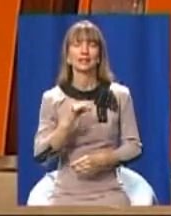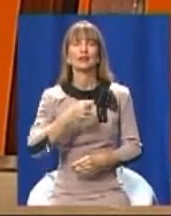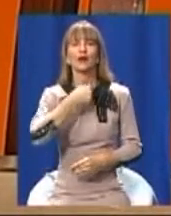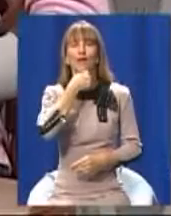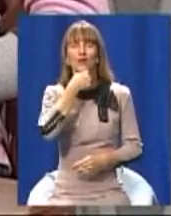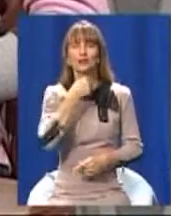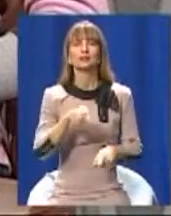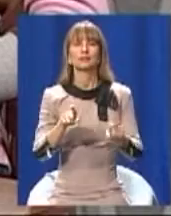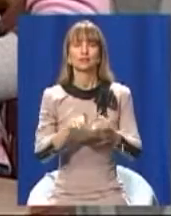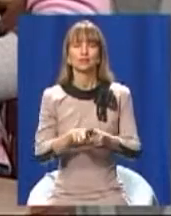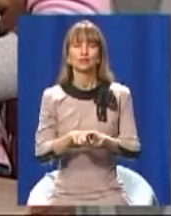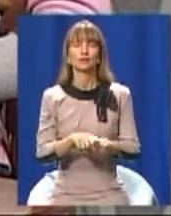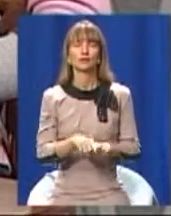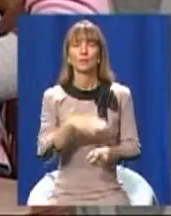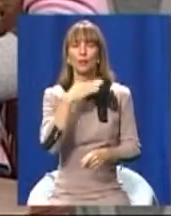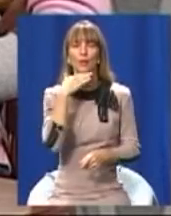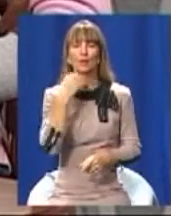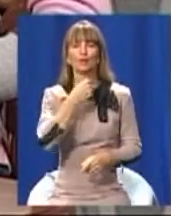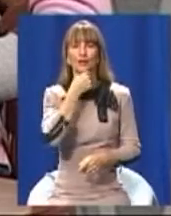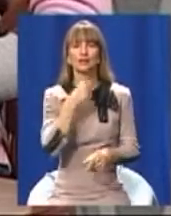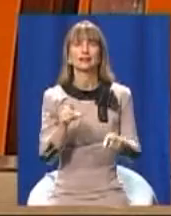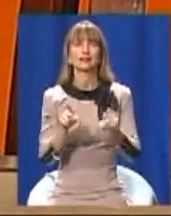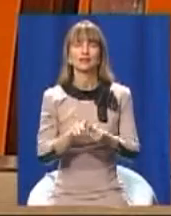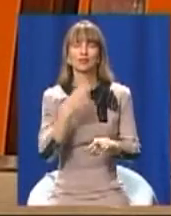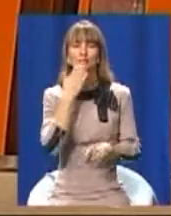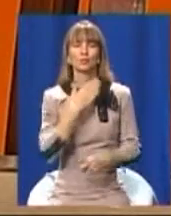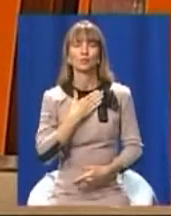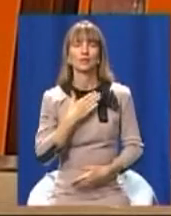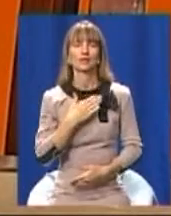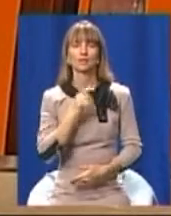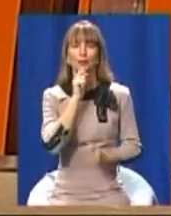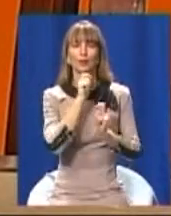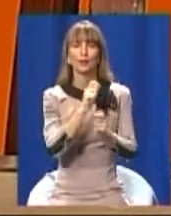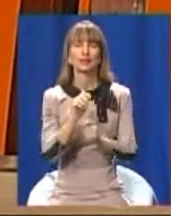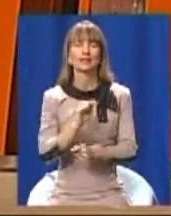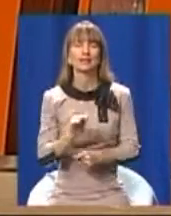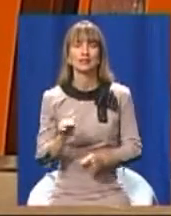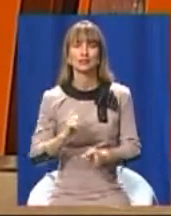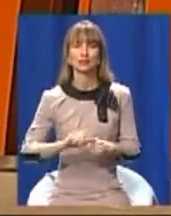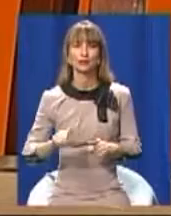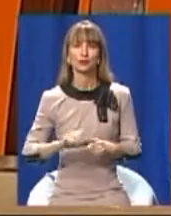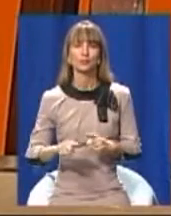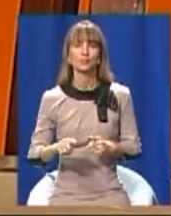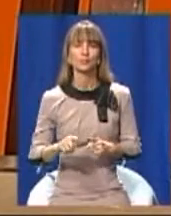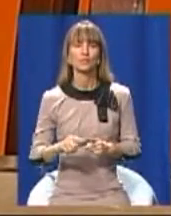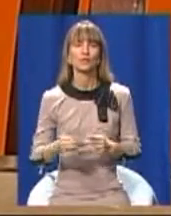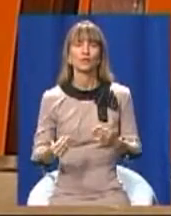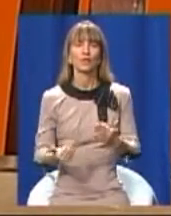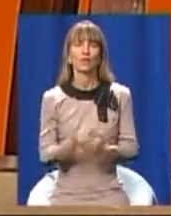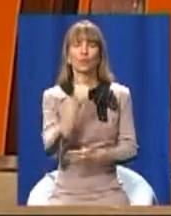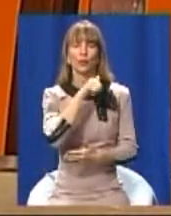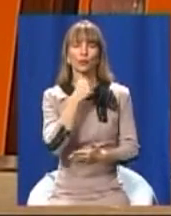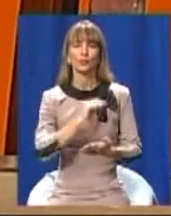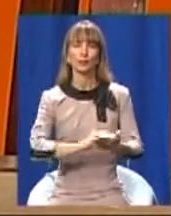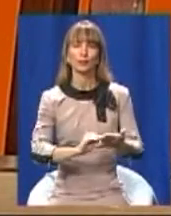дорослим теж. Дуже багато дорослих теж полюбляють подарунки. Діти незабаром до Нового року